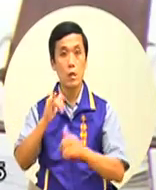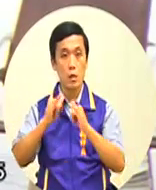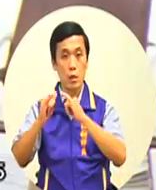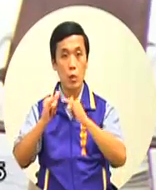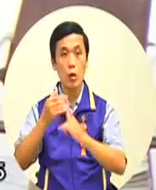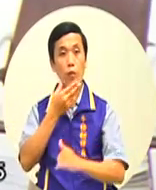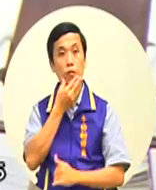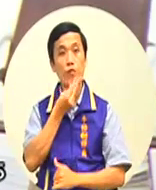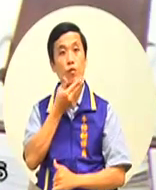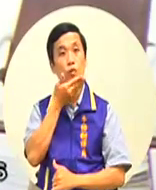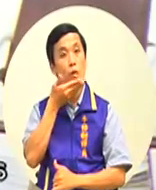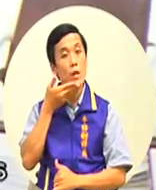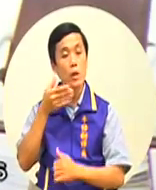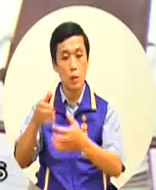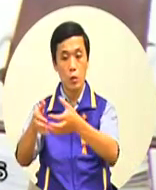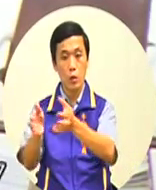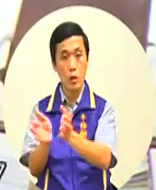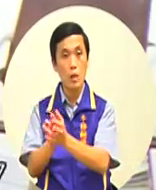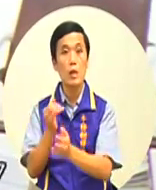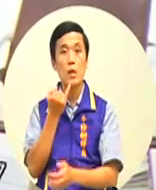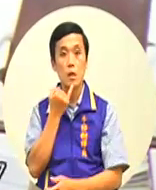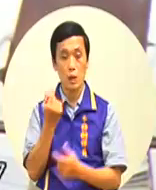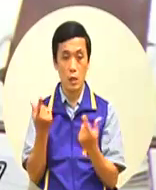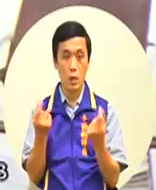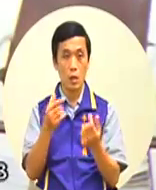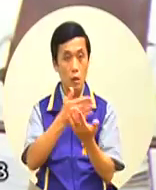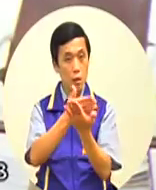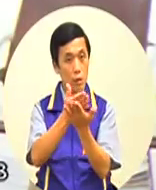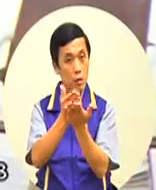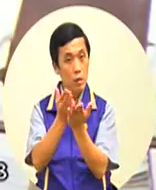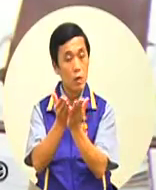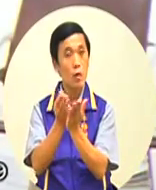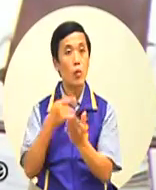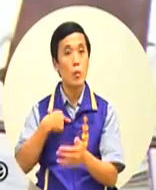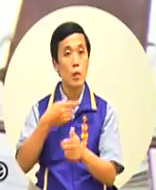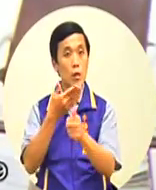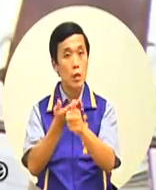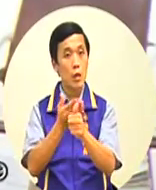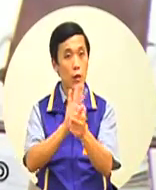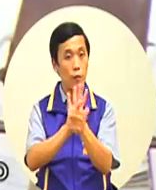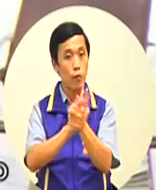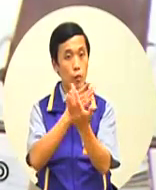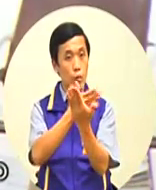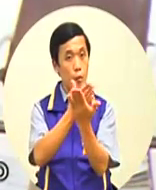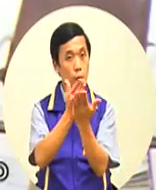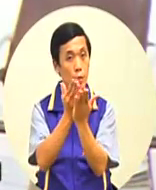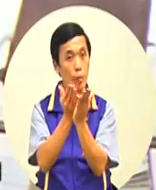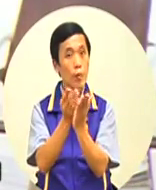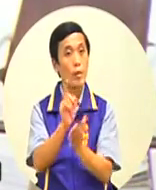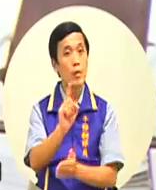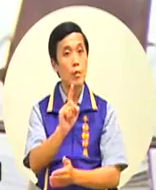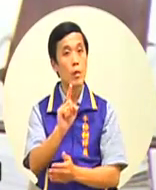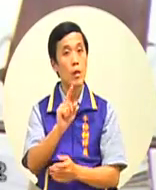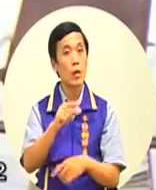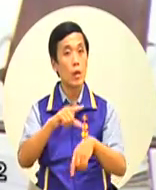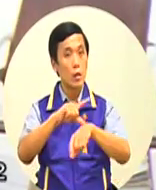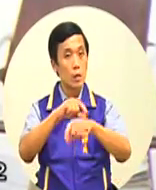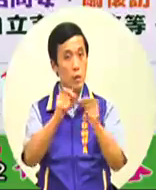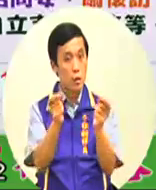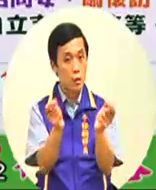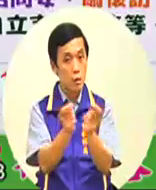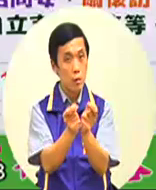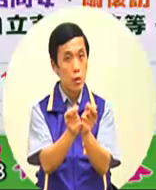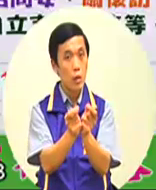那等等啊哈，那我们提供的项目当然就是说它在